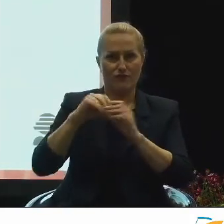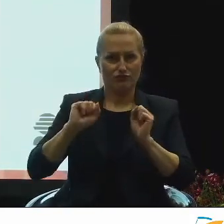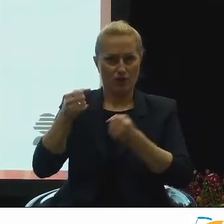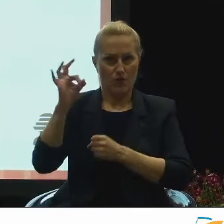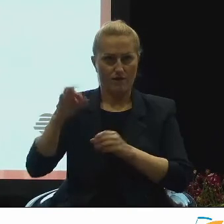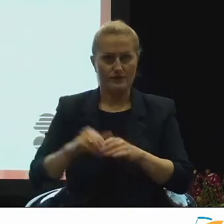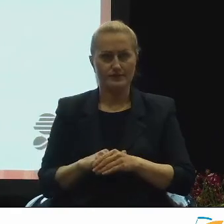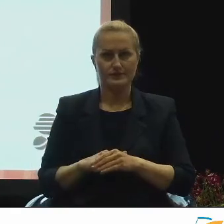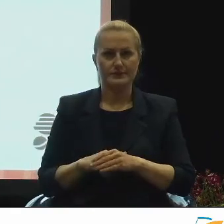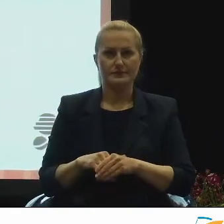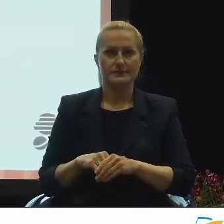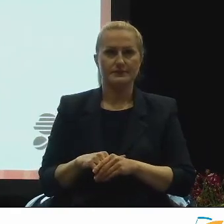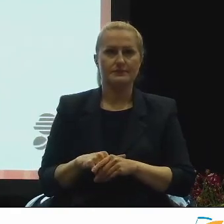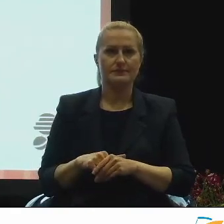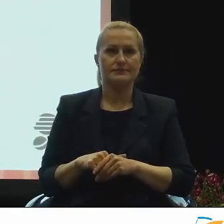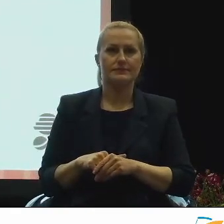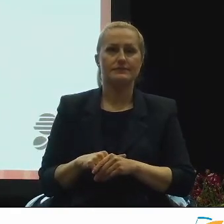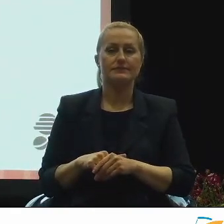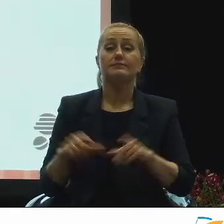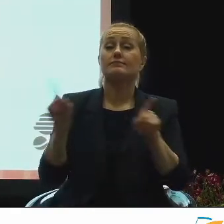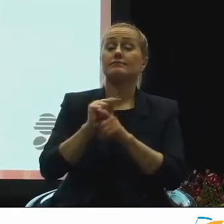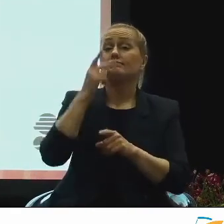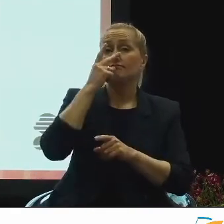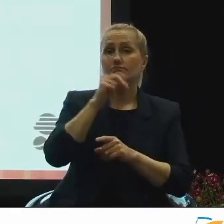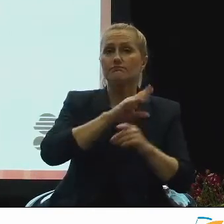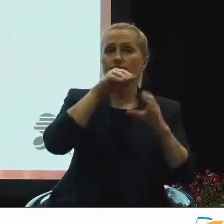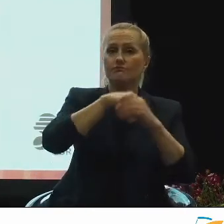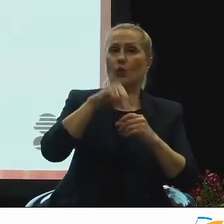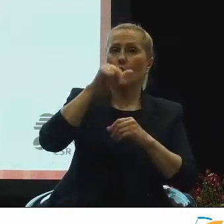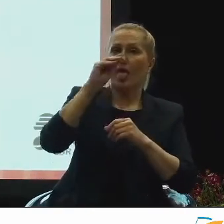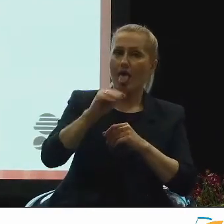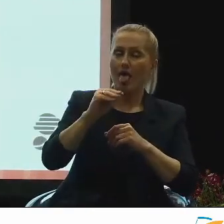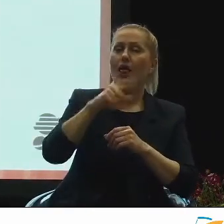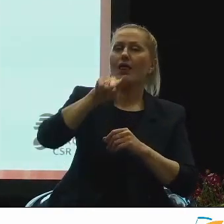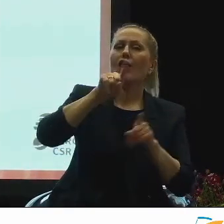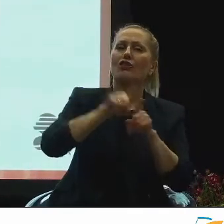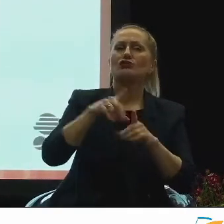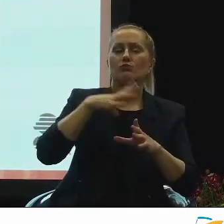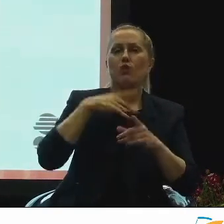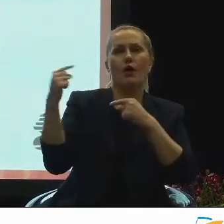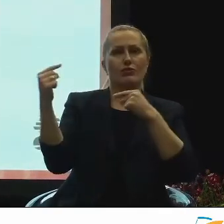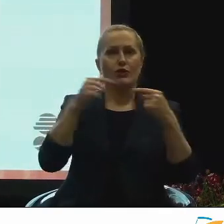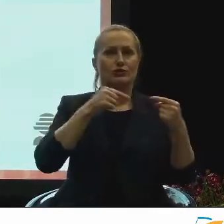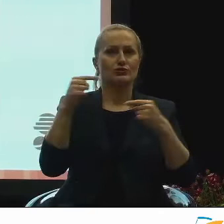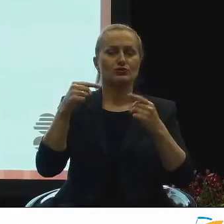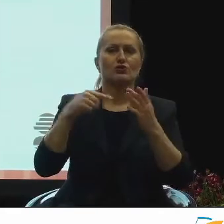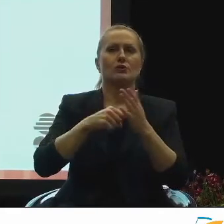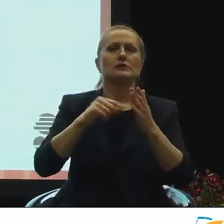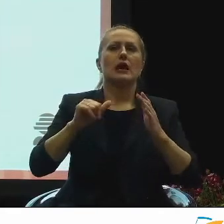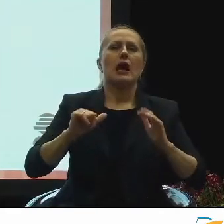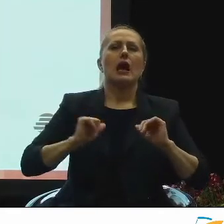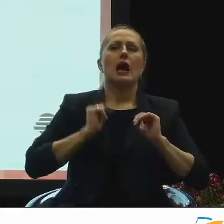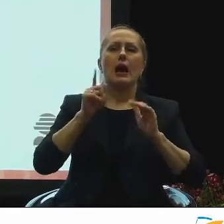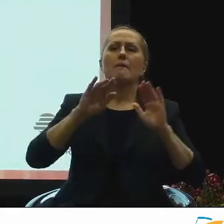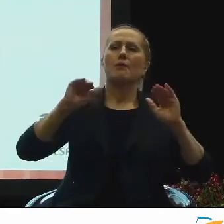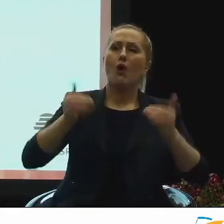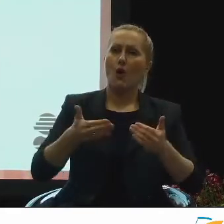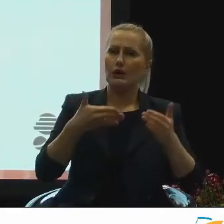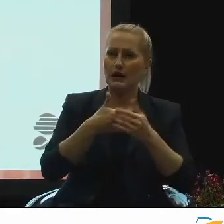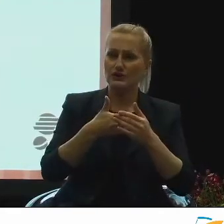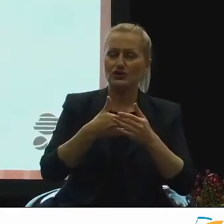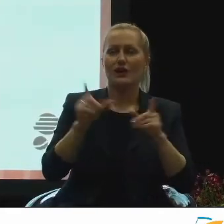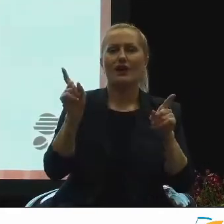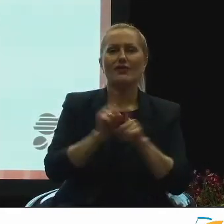widzimy, że w kontekście także przede wszystkim Unii Europejskiej pojawia się dyskusja dotycząca ograniczania